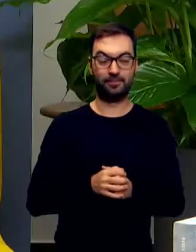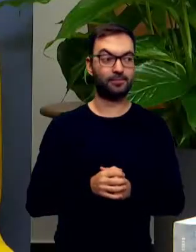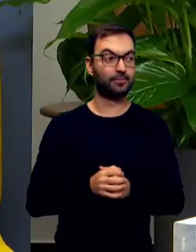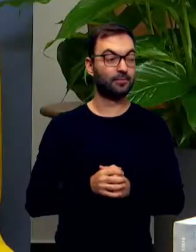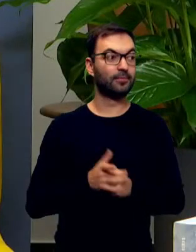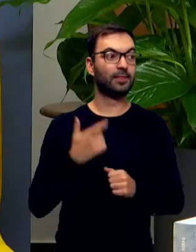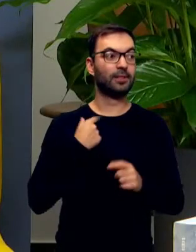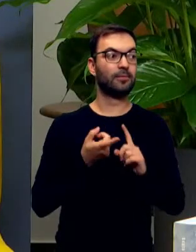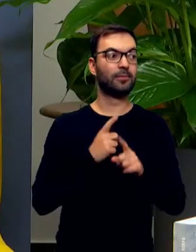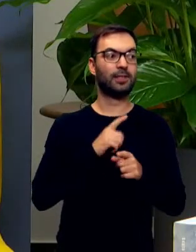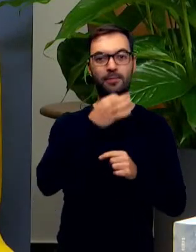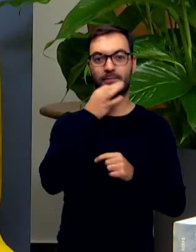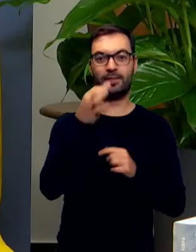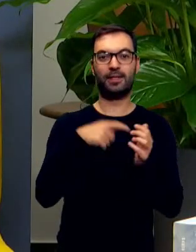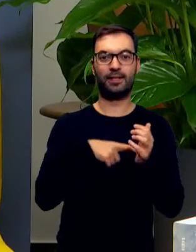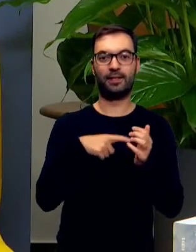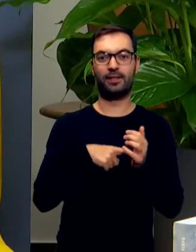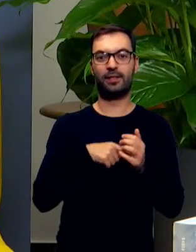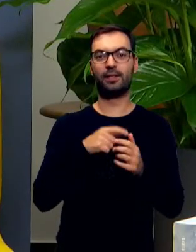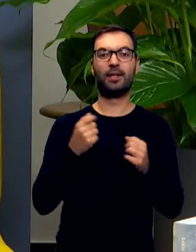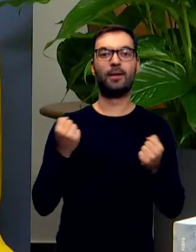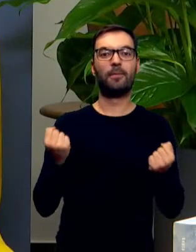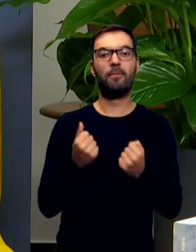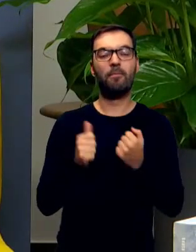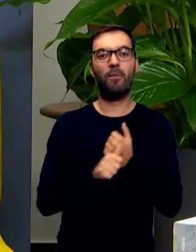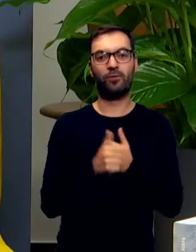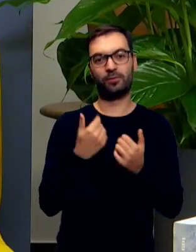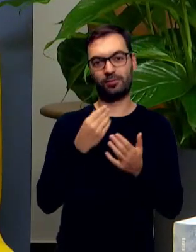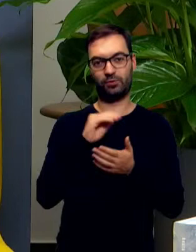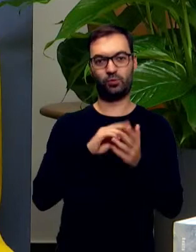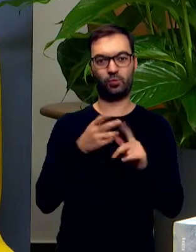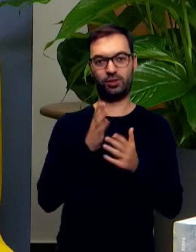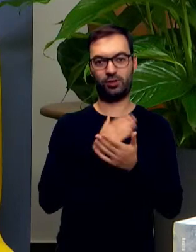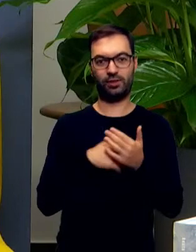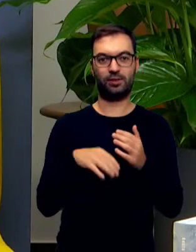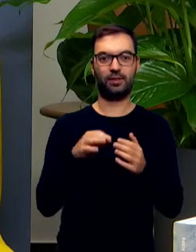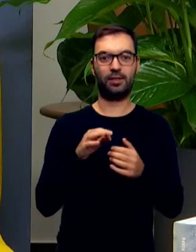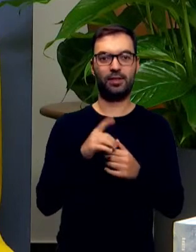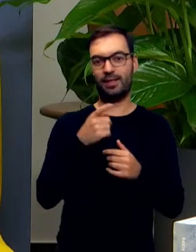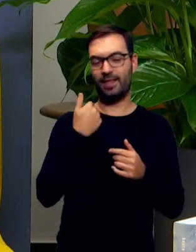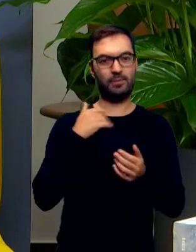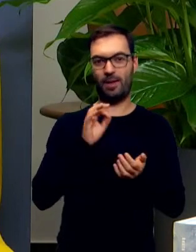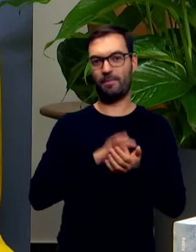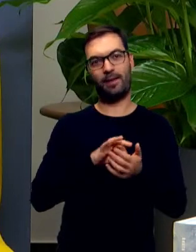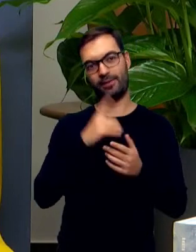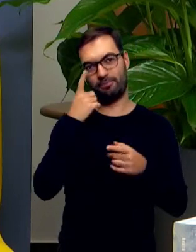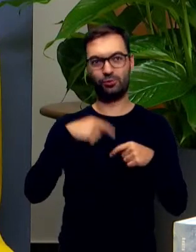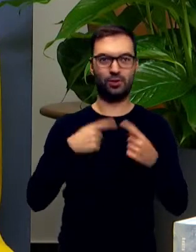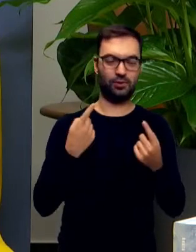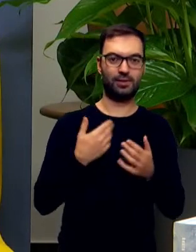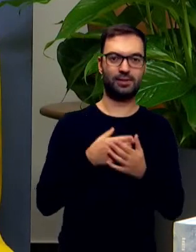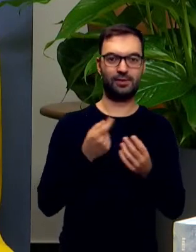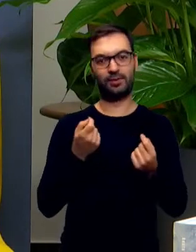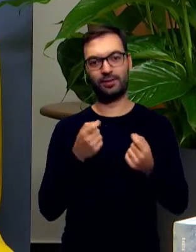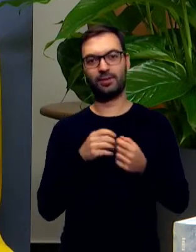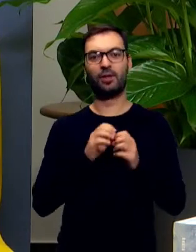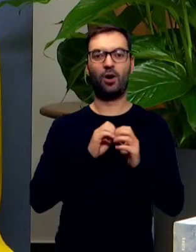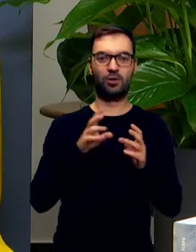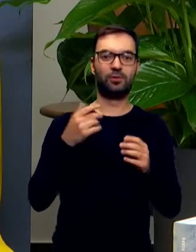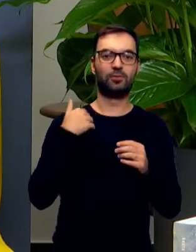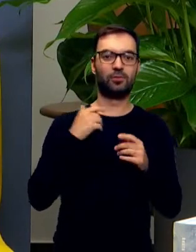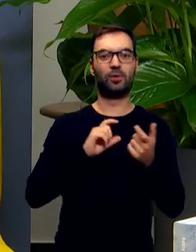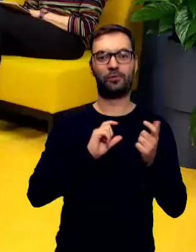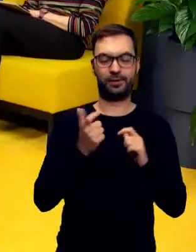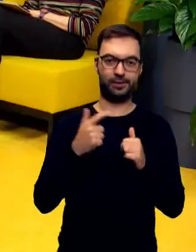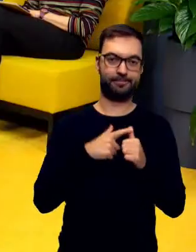Ja zanim zapytam jeszcze właśnie o ten impuls do tego, żeby ta druga część powstała, bo pani nie była przekonana i trochę, oczywiście wydarzyło